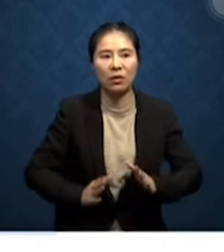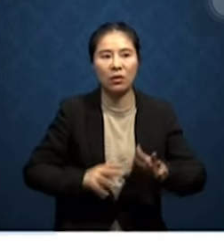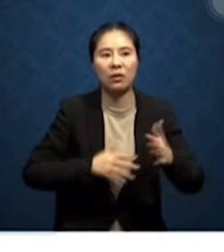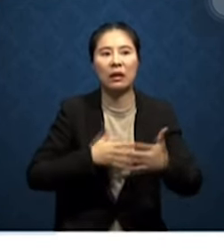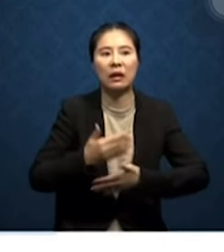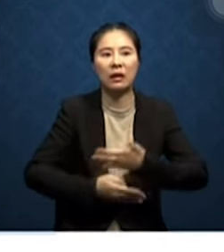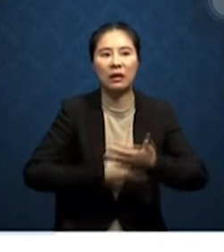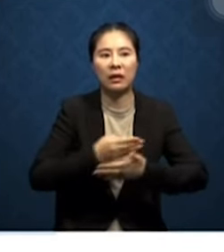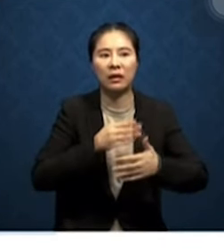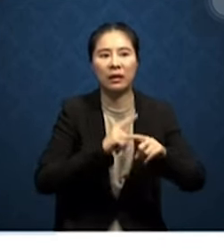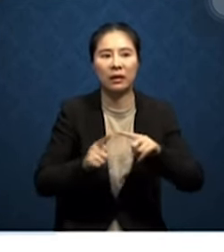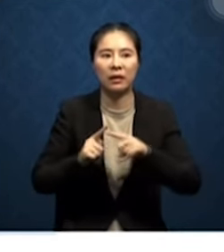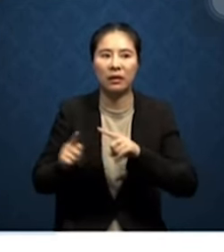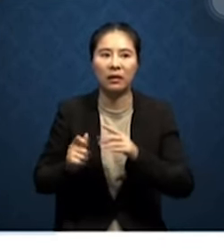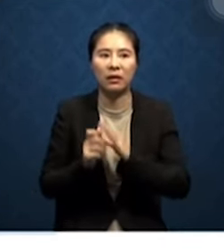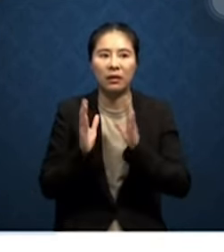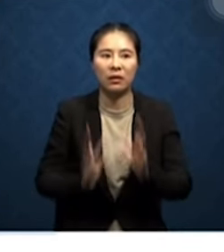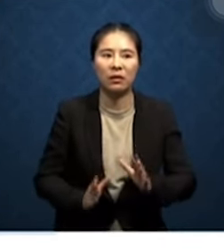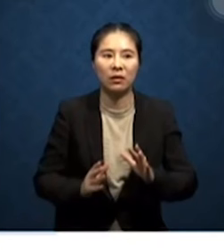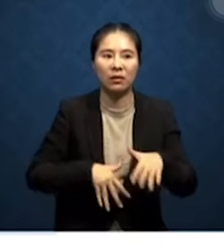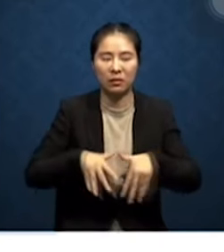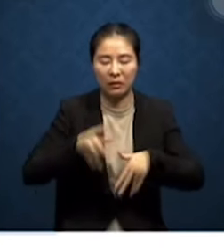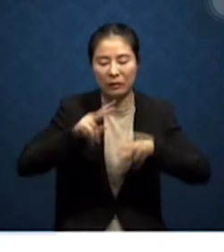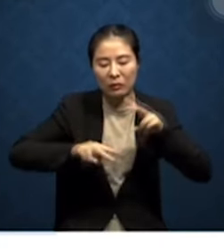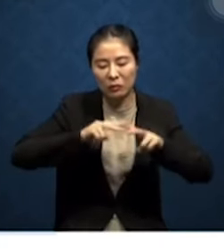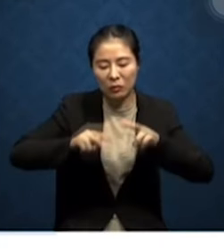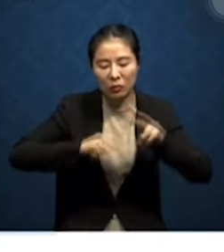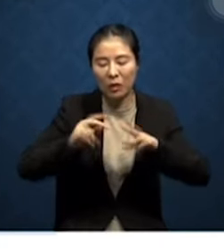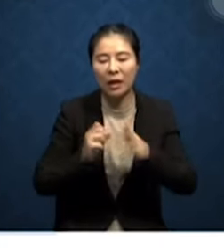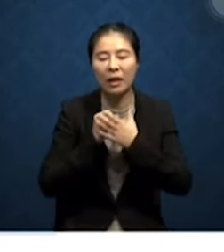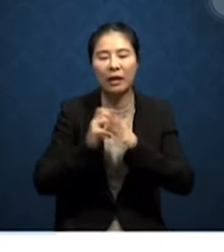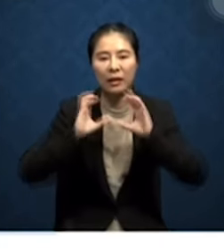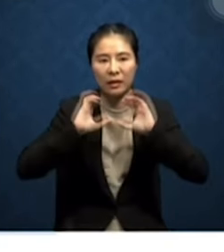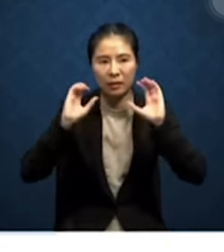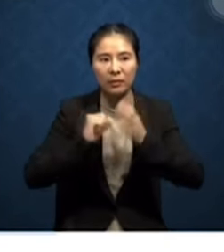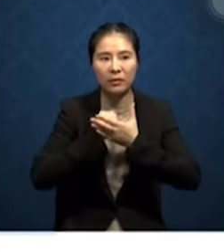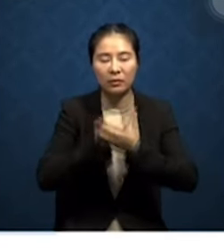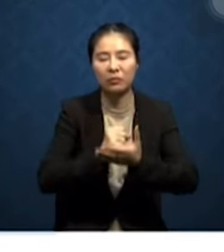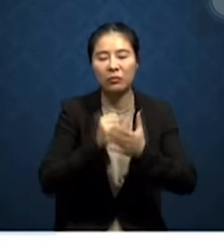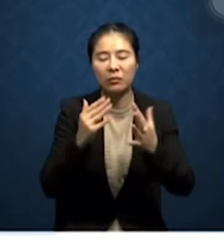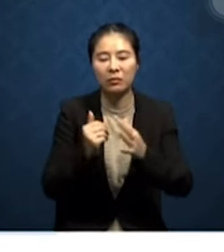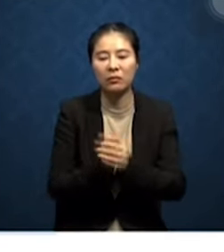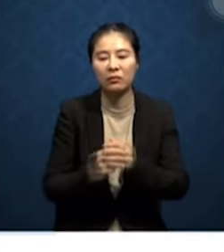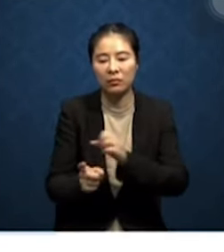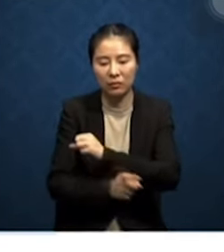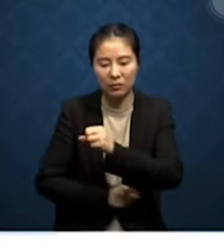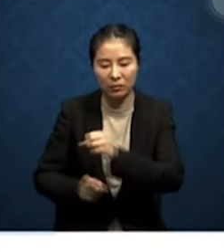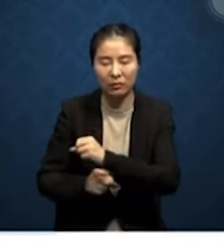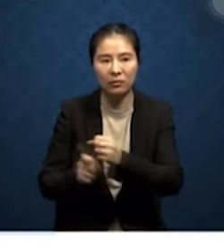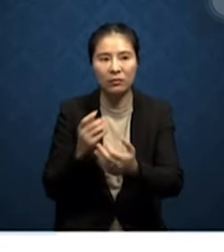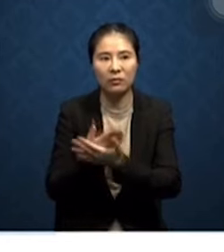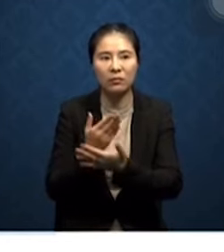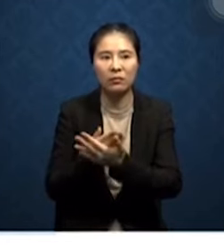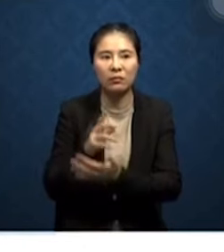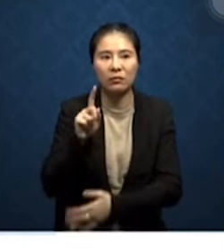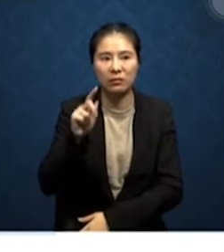ที่ไม่ค่อยได้รับการดูแลช่วยเหลือจากรัฐบาลชาวนาได้ไร่ละหมื่นได้ไร่ละพัน